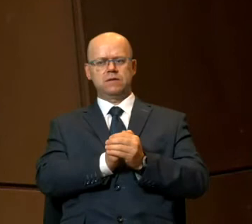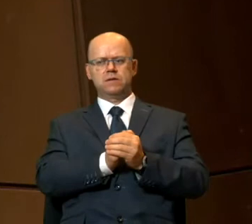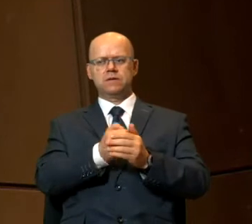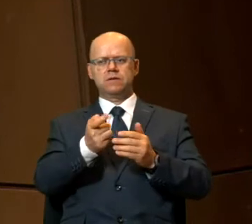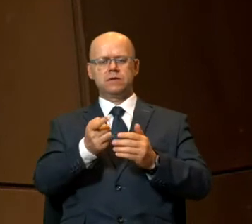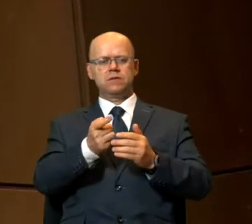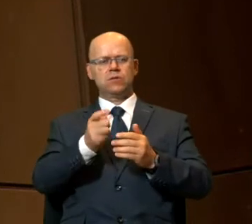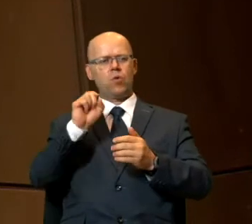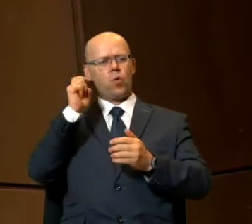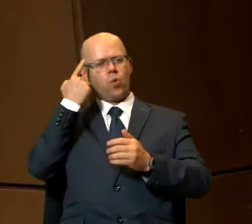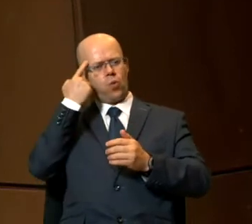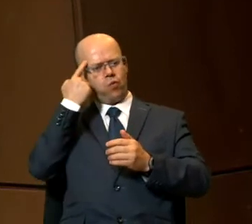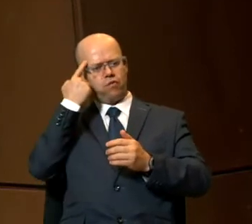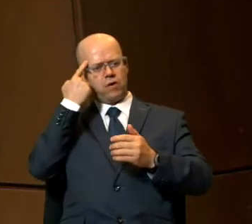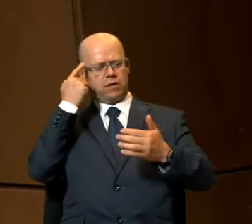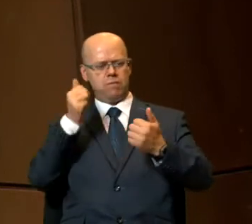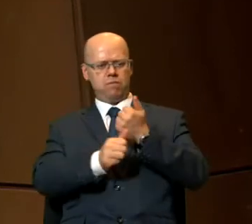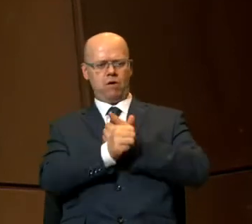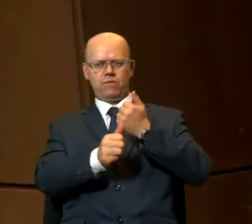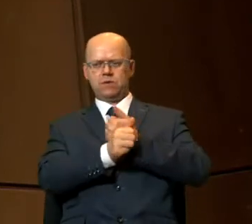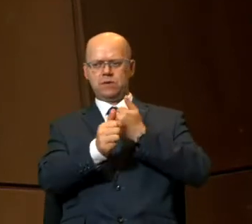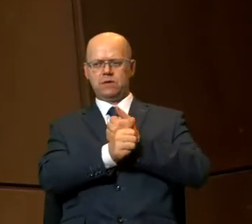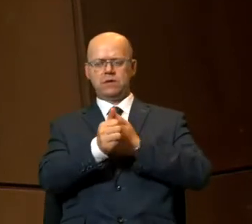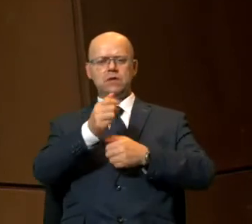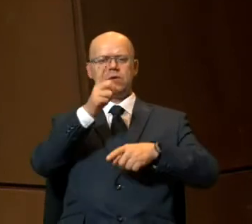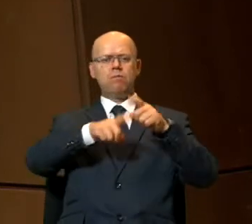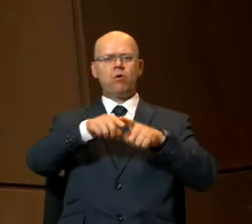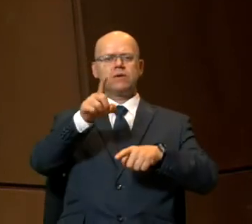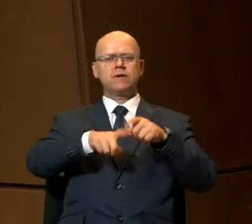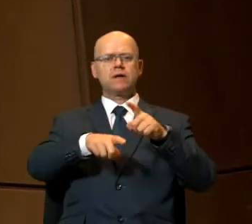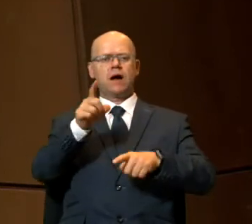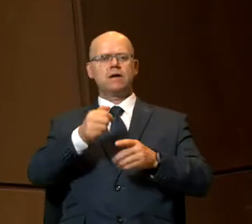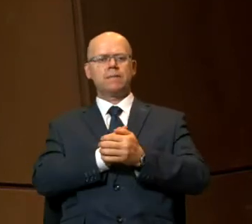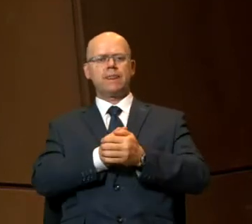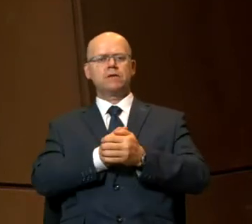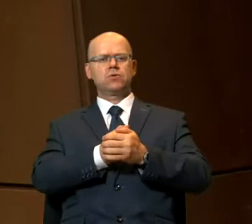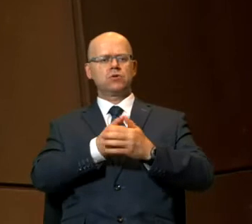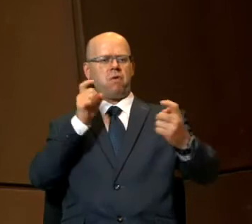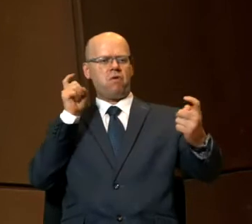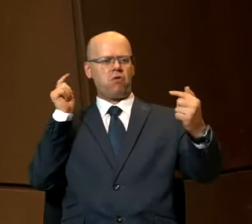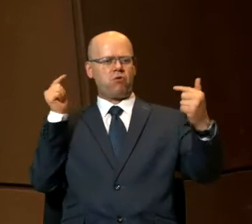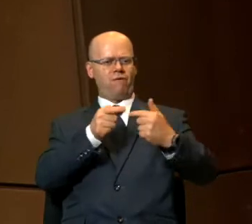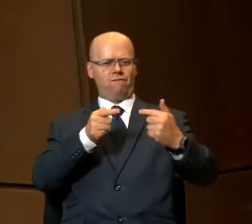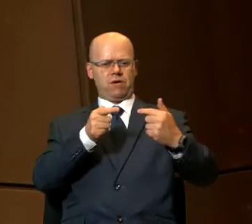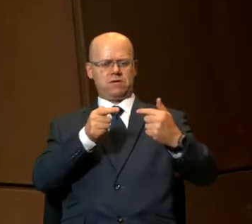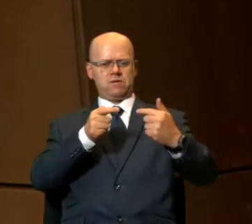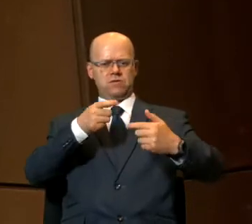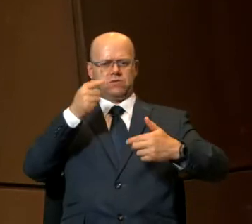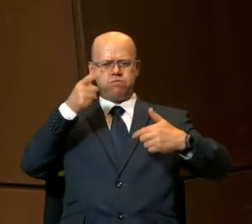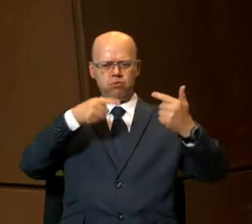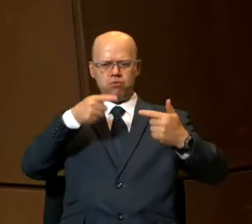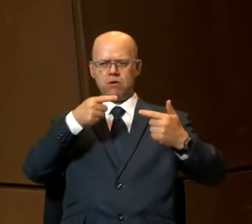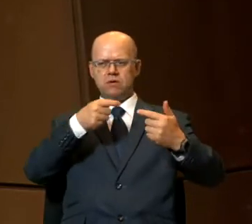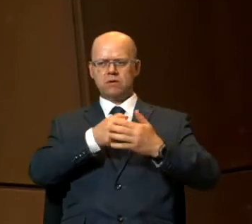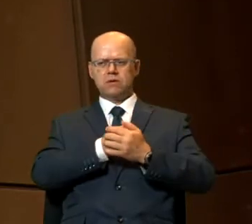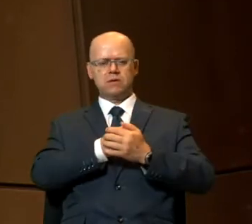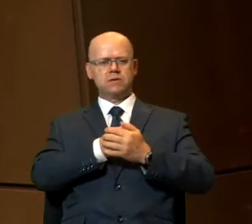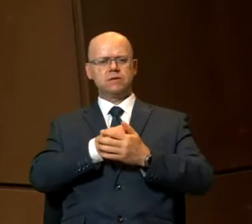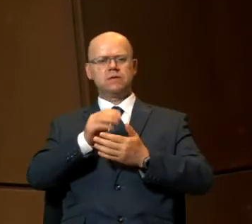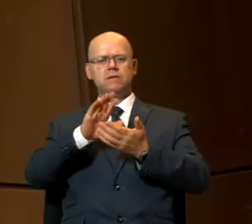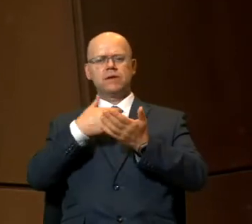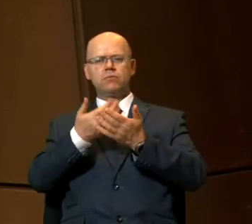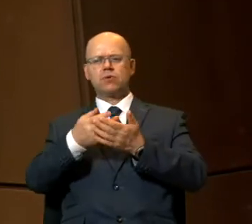które dominuje w tym momencie. To pojęcie, że polityka chodzi o konflikt, o walkę. Oskar Schmidt